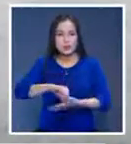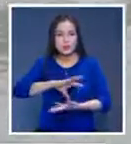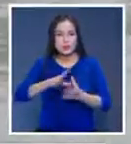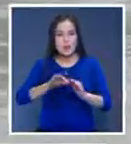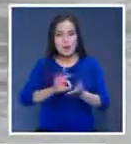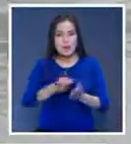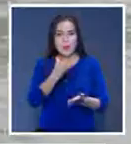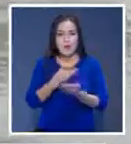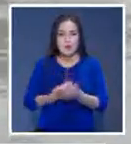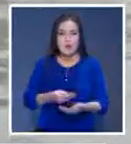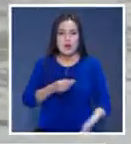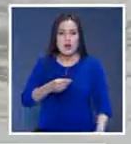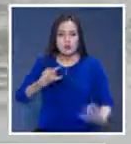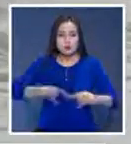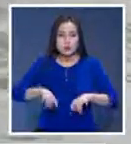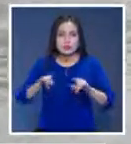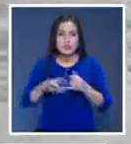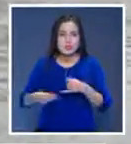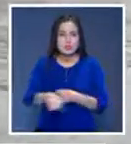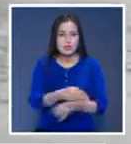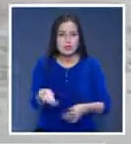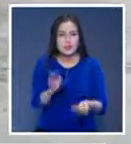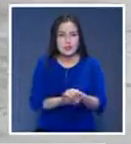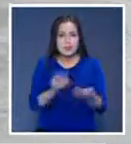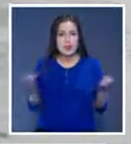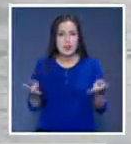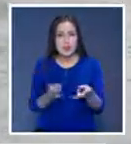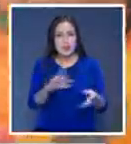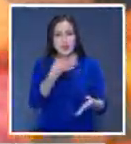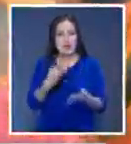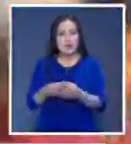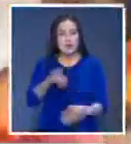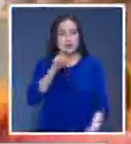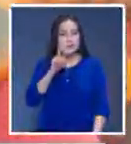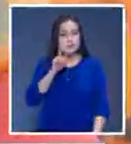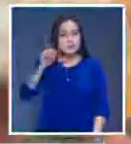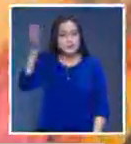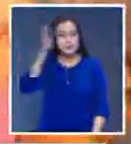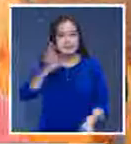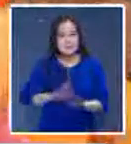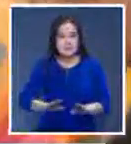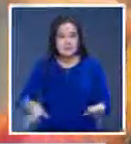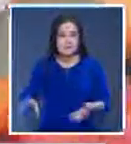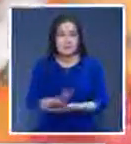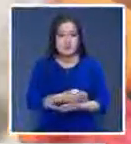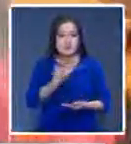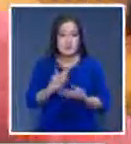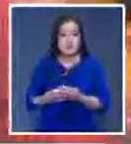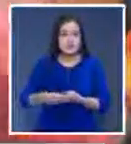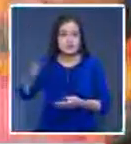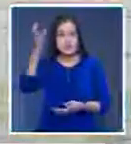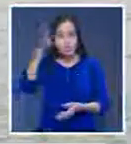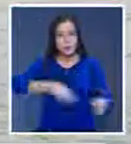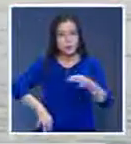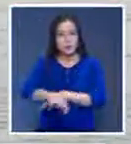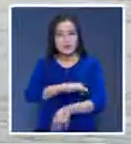жермен таныстырып, отансүйгіштікке баулу. Туристік жорық барысында жас өлкетанушылар материалдар жинақтап, оларда ғылыми жобаларына қызық